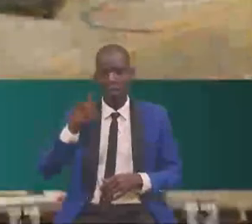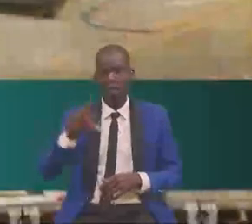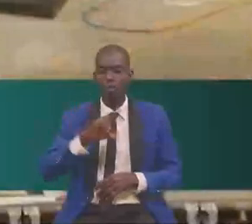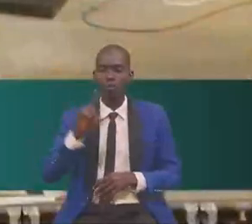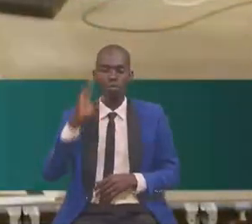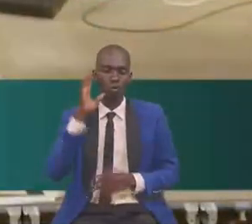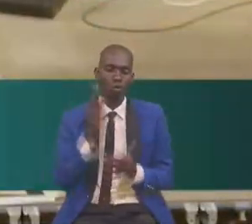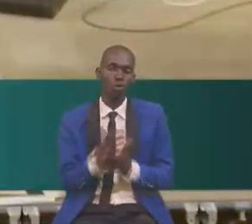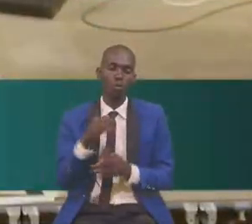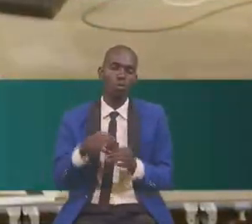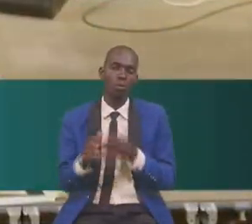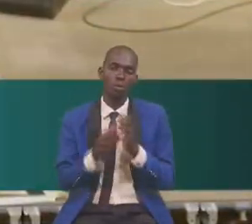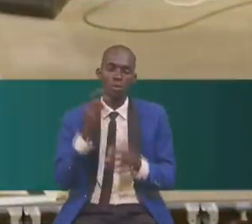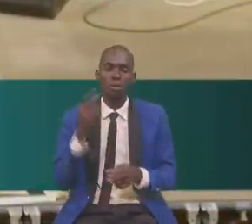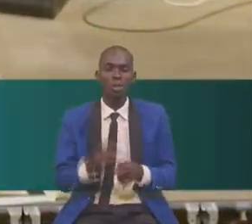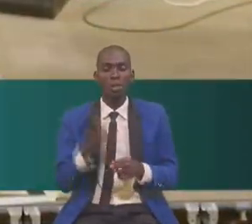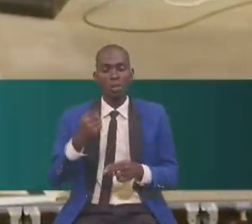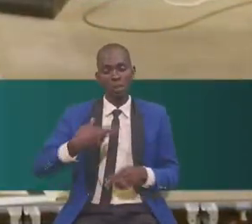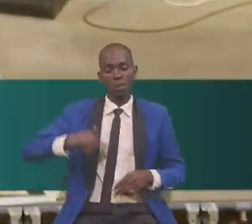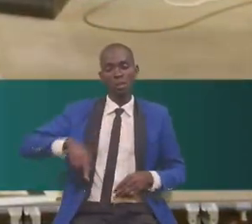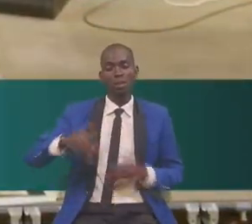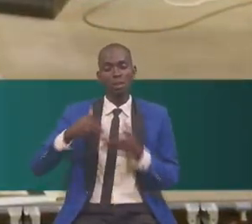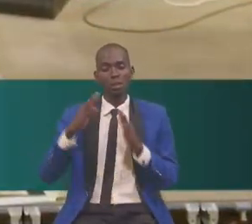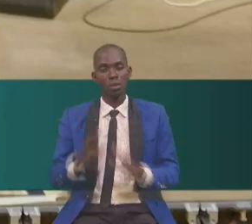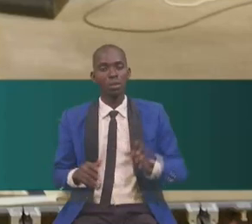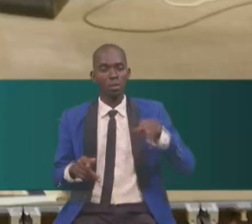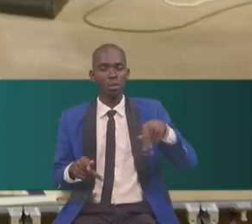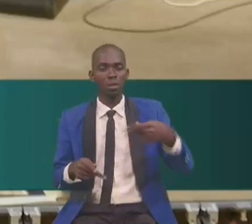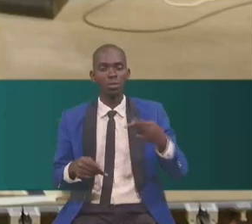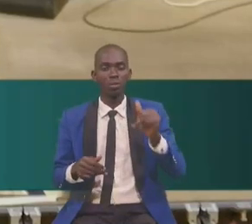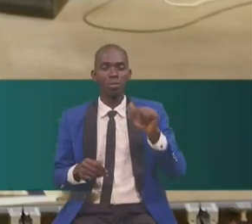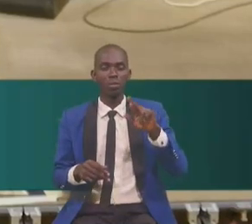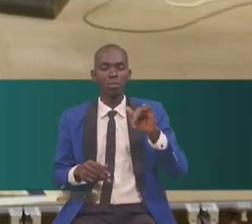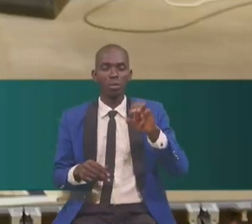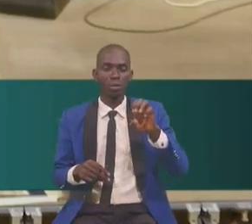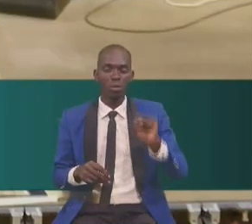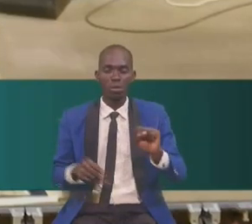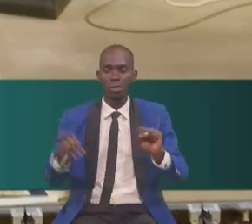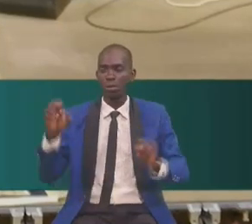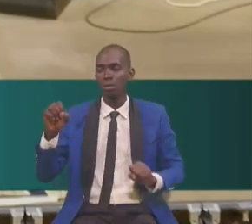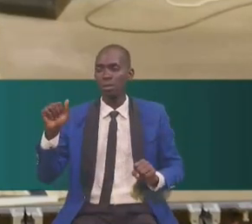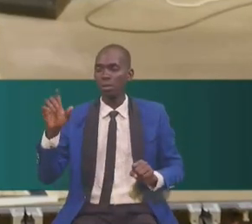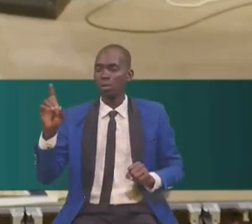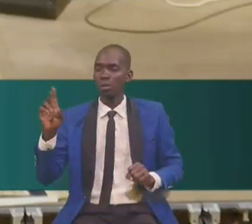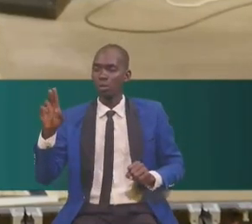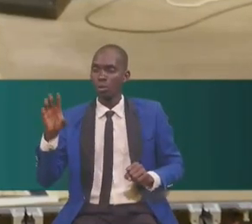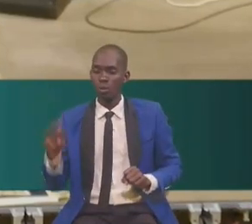sanhédrins n'ont pas pu empêcher Pierre, Jacques, Jean. Personne ne pourra